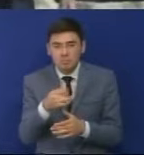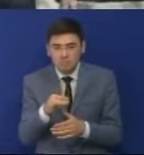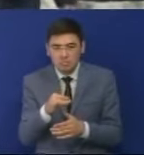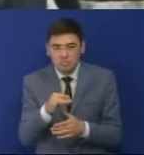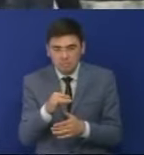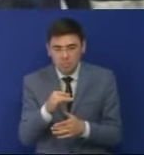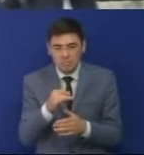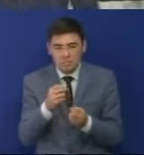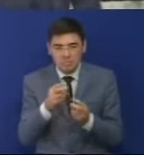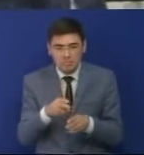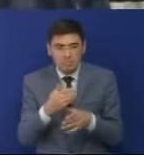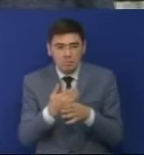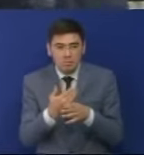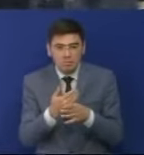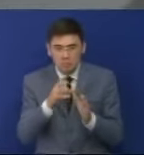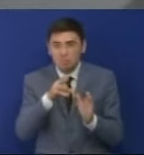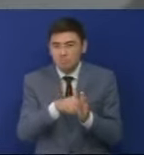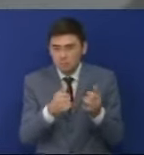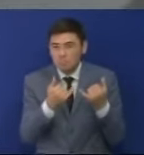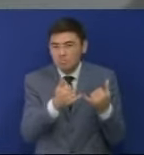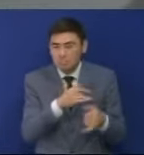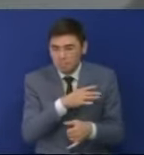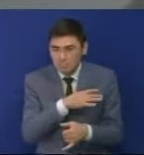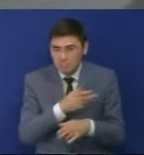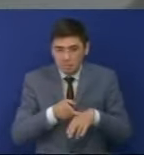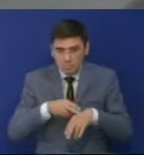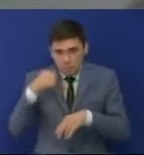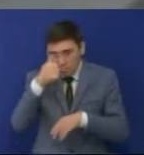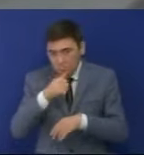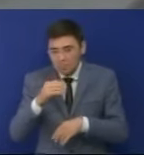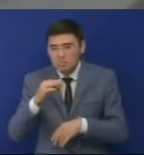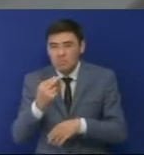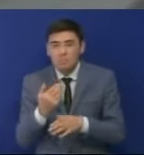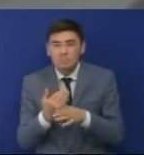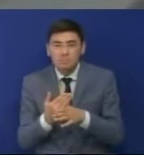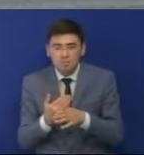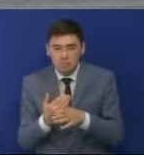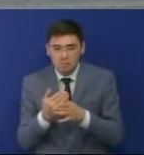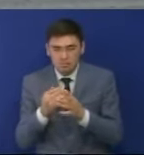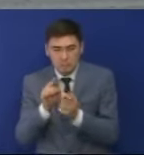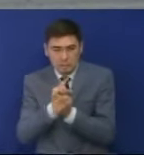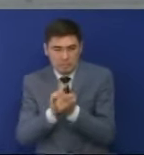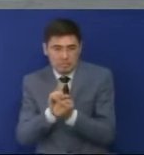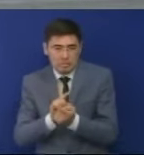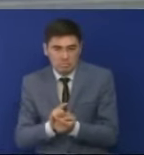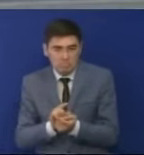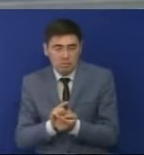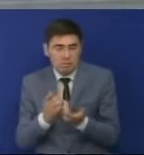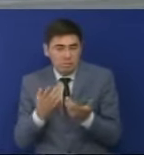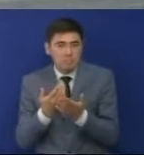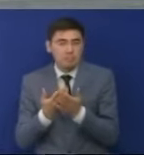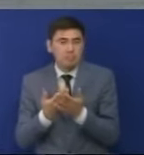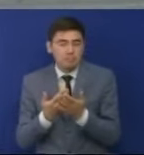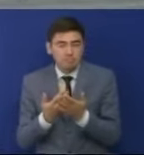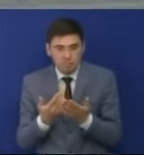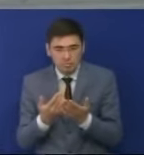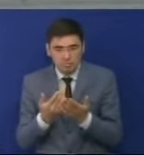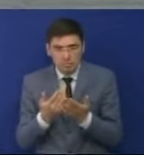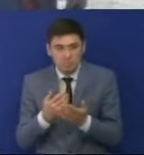қызмет көрсету түрлерін қамтыды. Ал биылдан бастап әлеуметтік көмекті есептеу тетігі өзгерді. Сарапшылардың айтуынша,